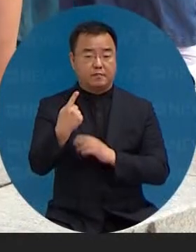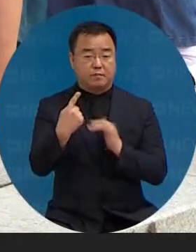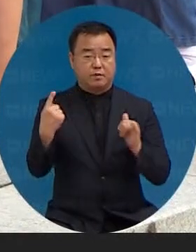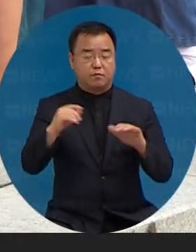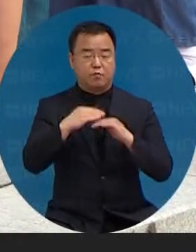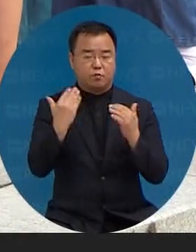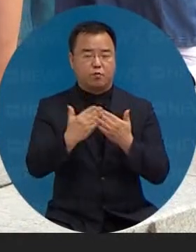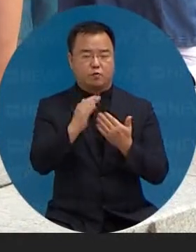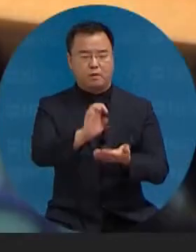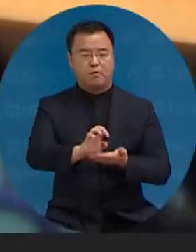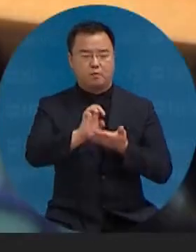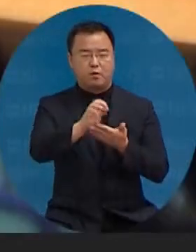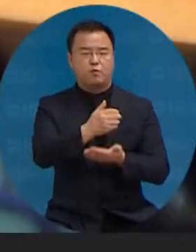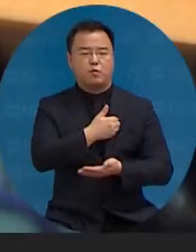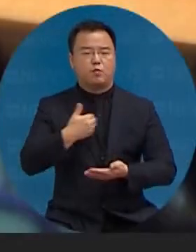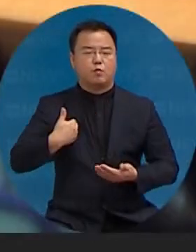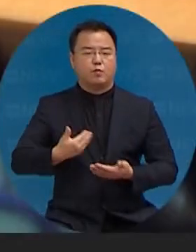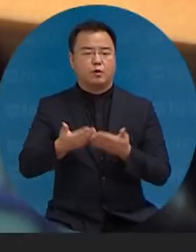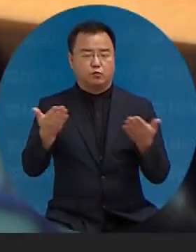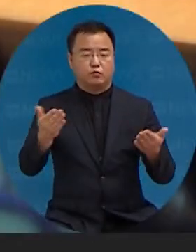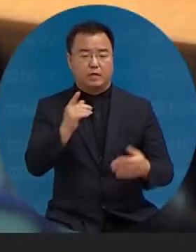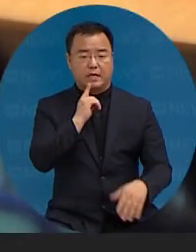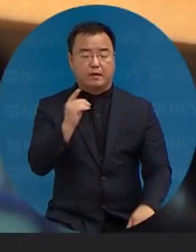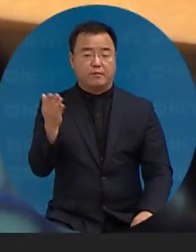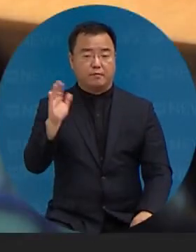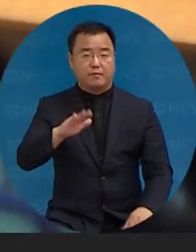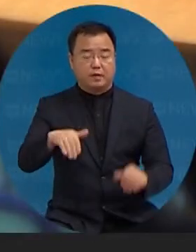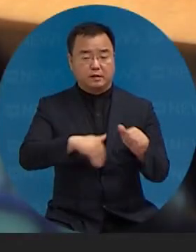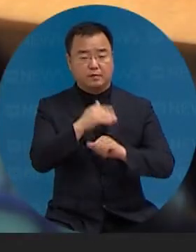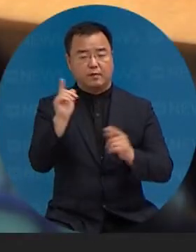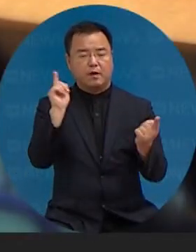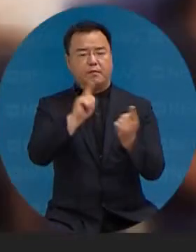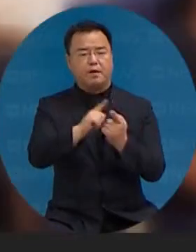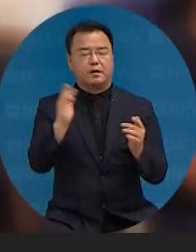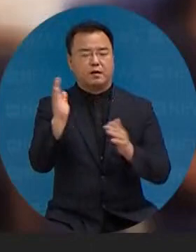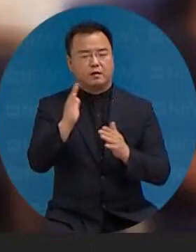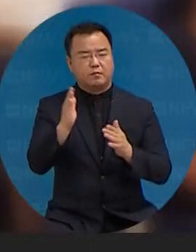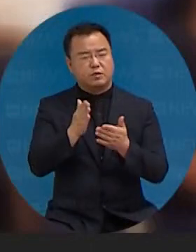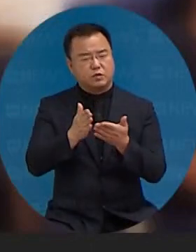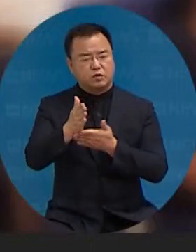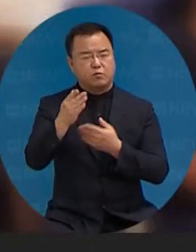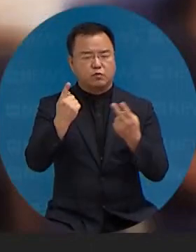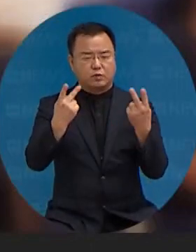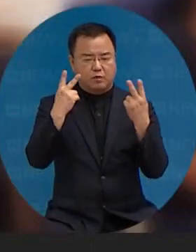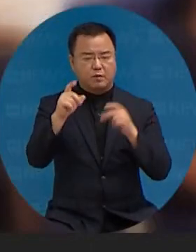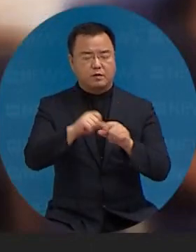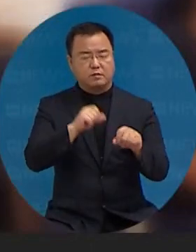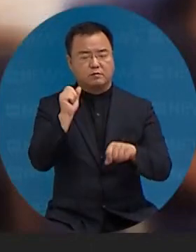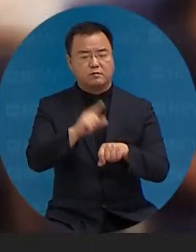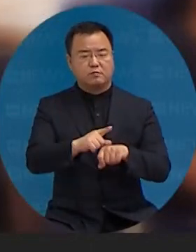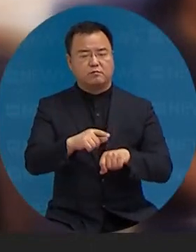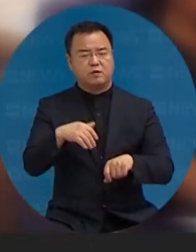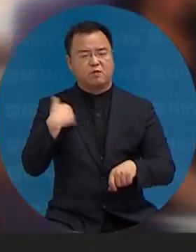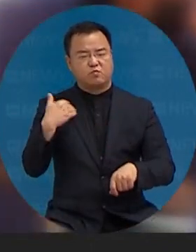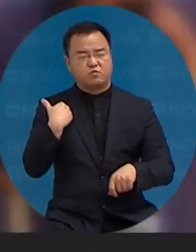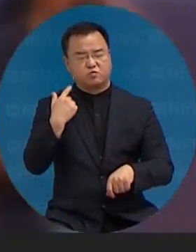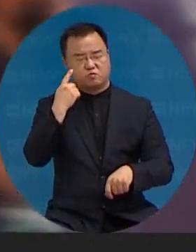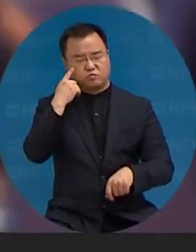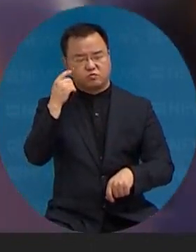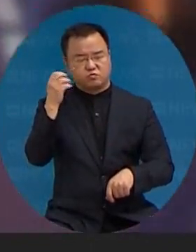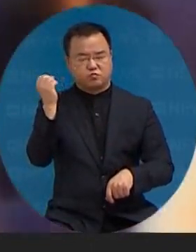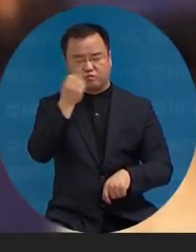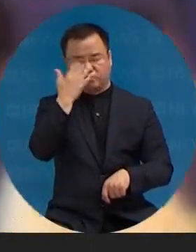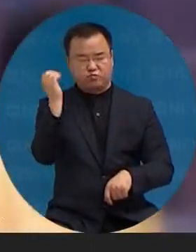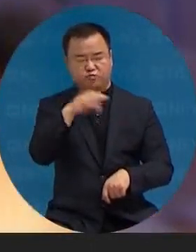약속했습니다 하지만 현장에서 만난 학생들의 전문대의 특성을 무시한 대책이라고 꼬집 씁니다 특수